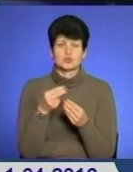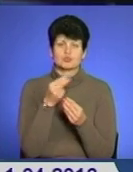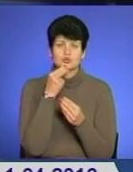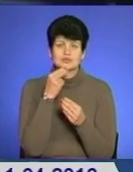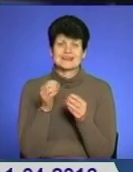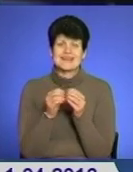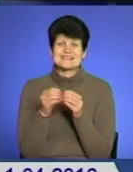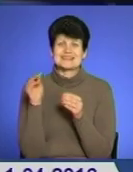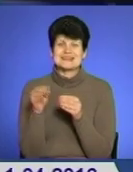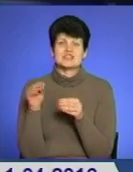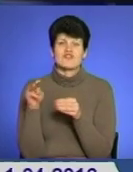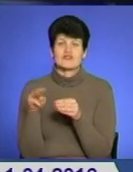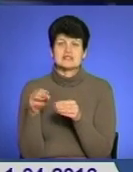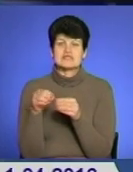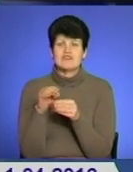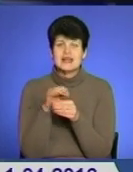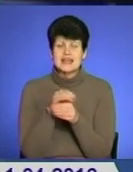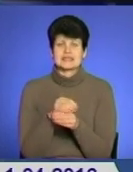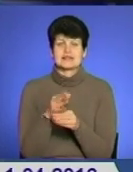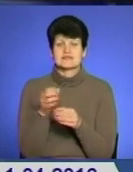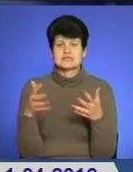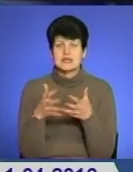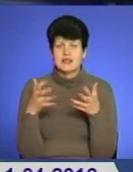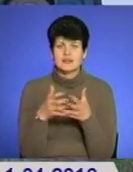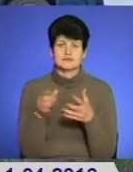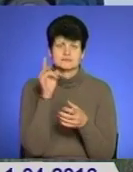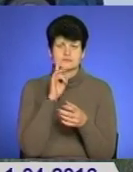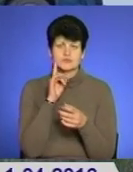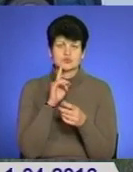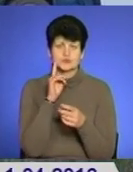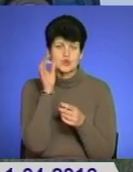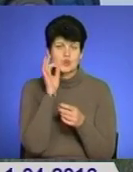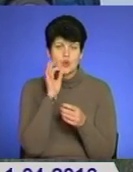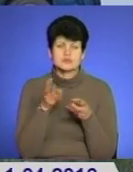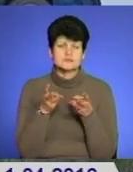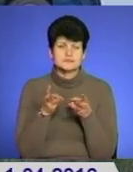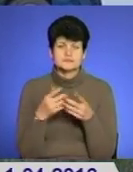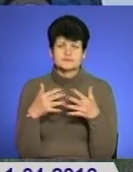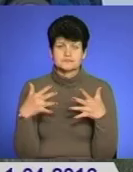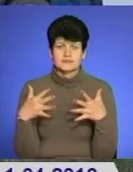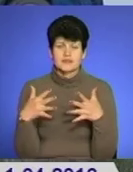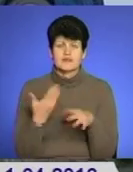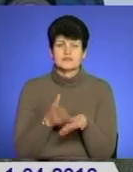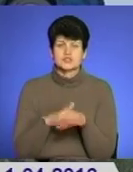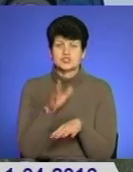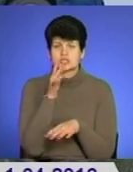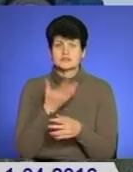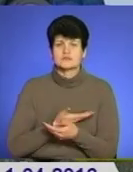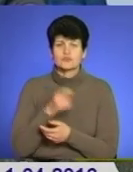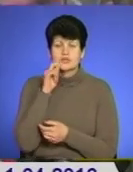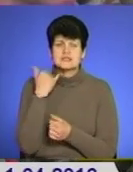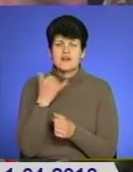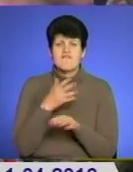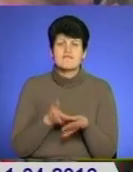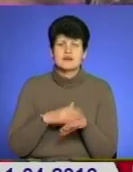тисяч вареників, салати, солодка випічка, побутові речі та медикаменти. Нелегкі часи переживає Україна. Зараз важко кожному з